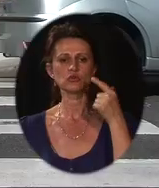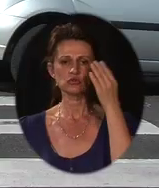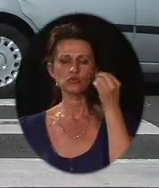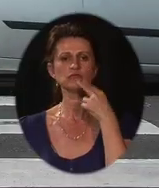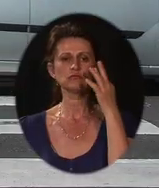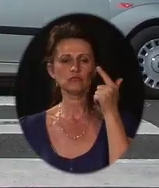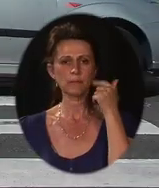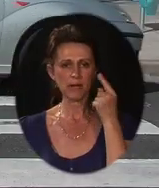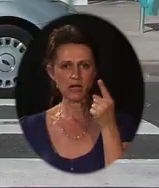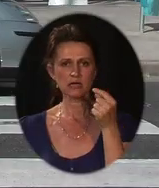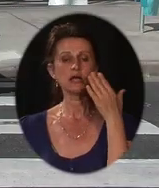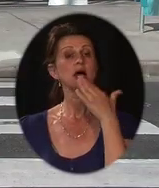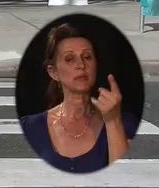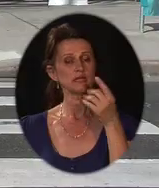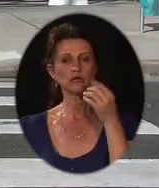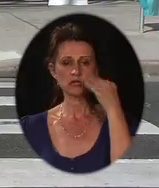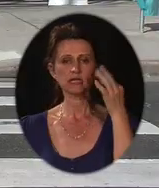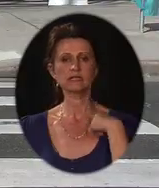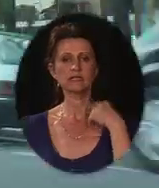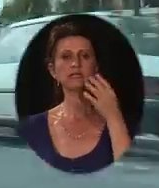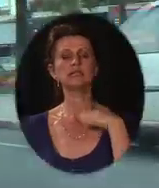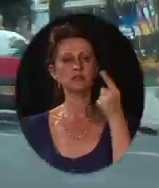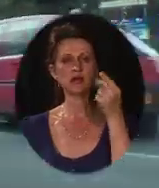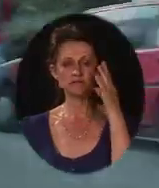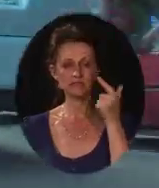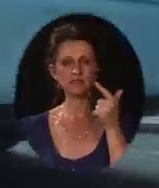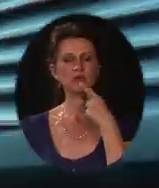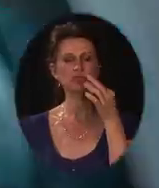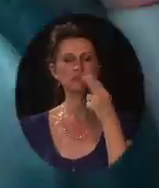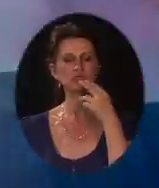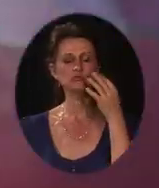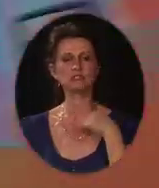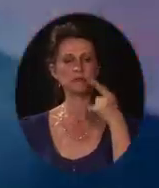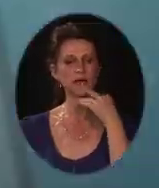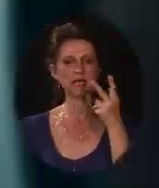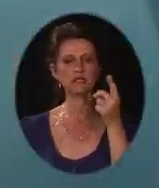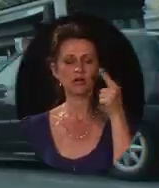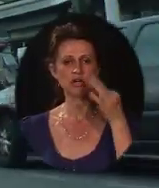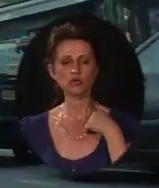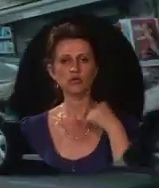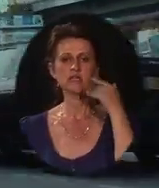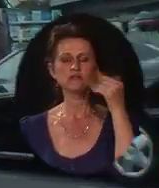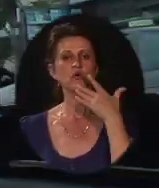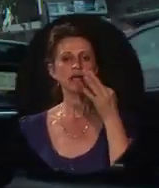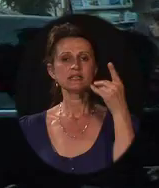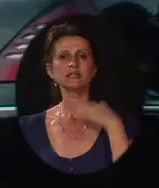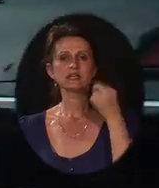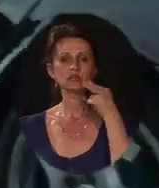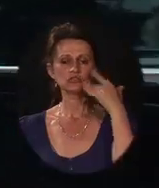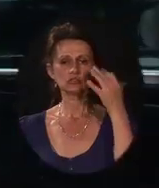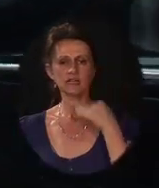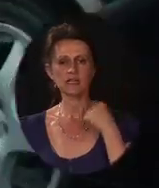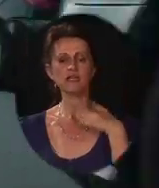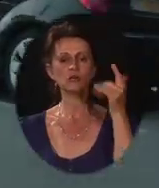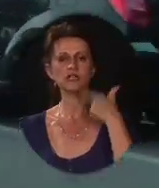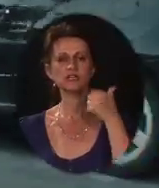Ahmed n'est pas visible. Et pour vous, c'est pareil. Dans la rue, il faut que vous soyez très concentré et vigilant. Éloignez-vous des véhicules qui manœuvrent.